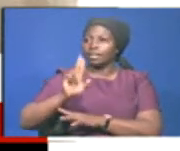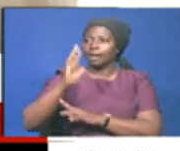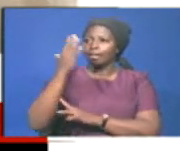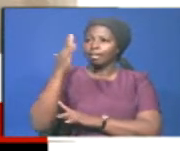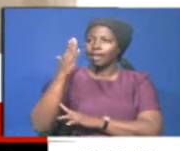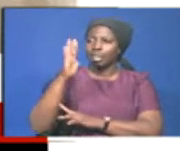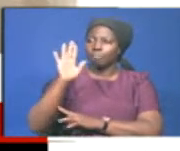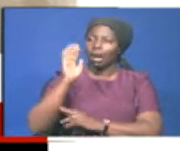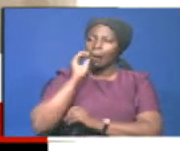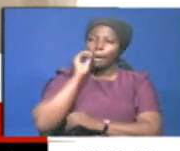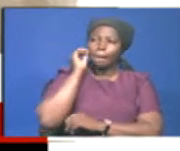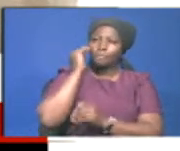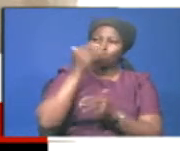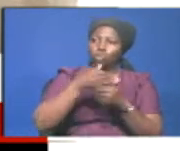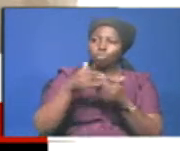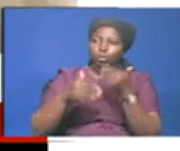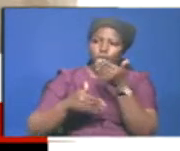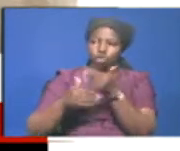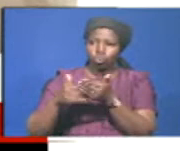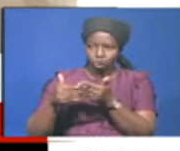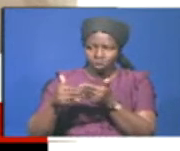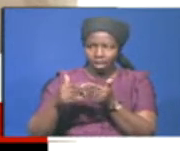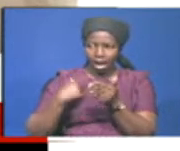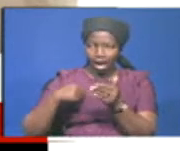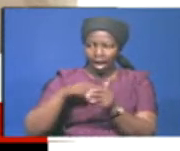kwa ujenzi, tunawapatia